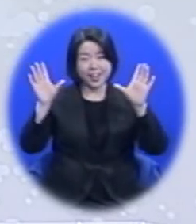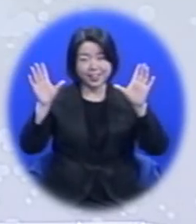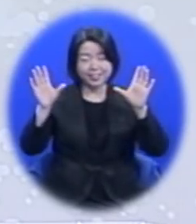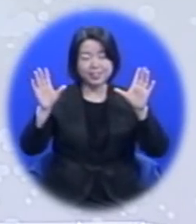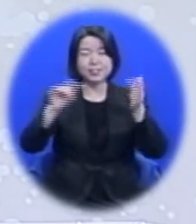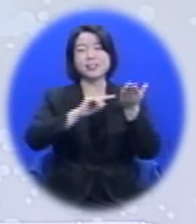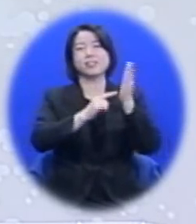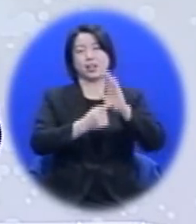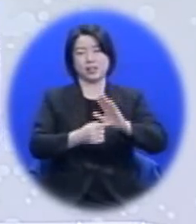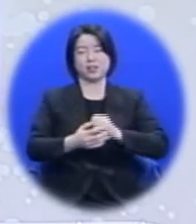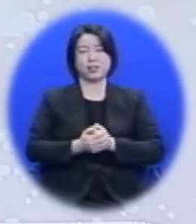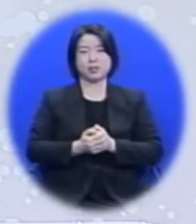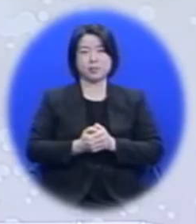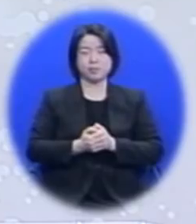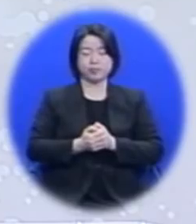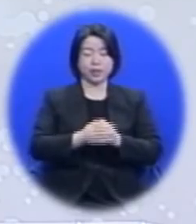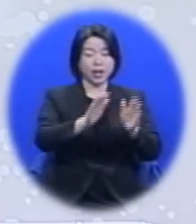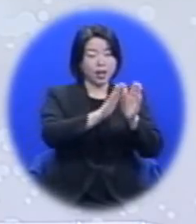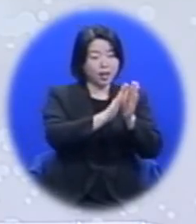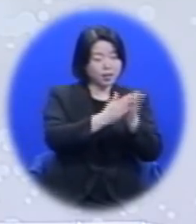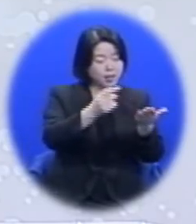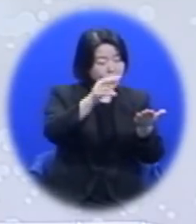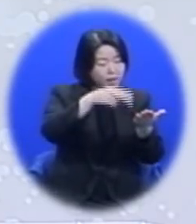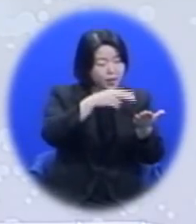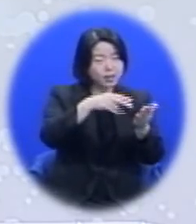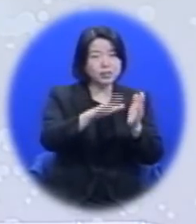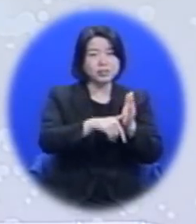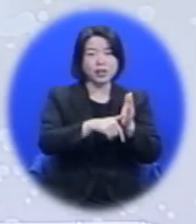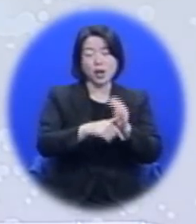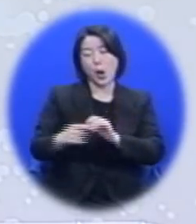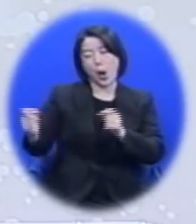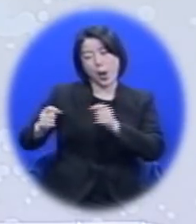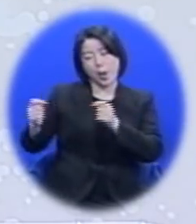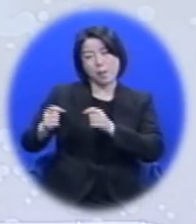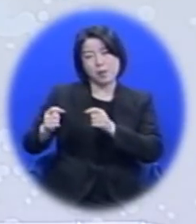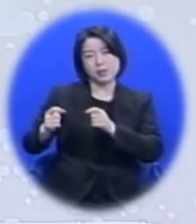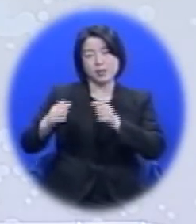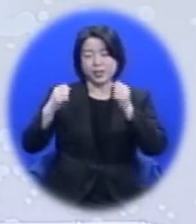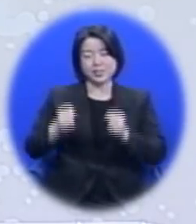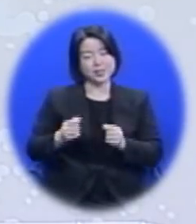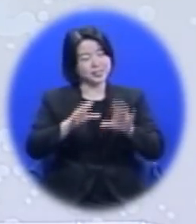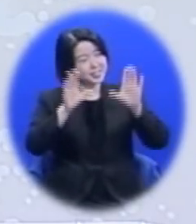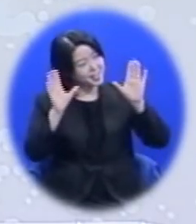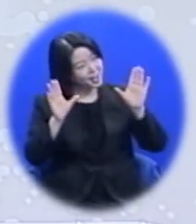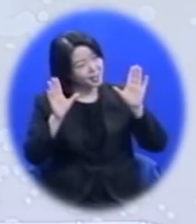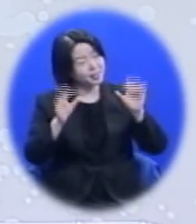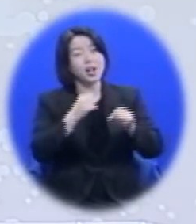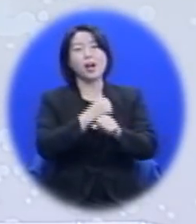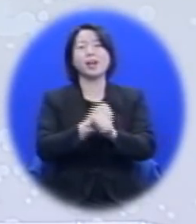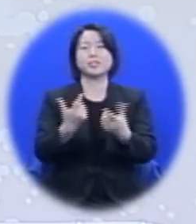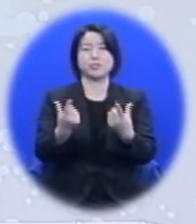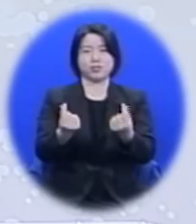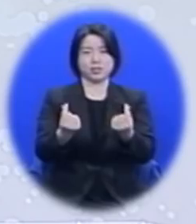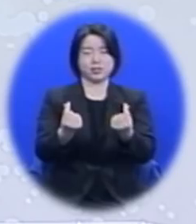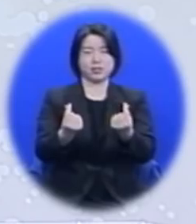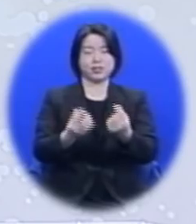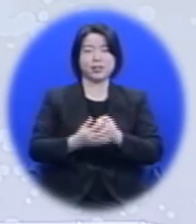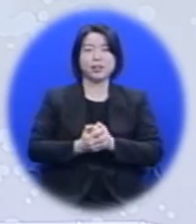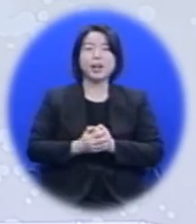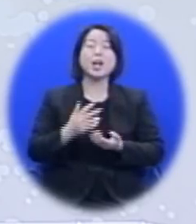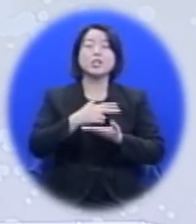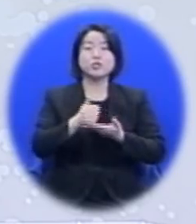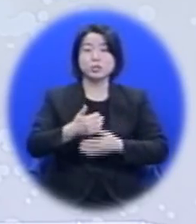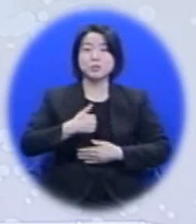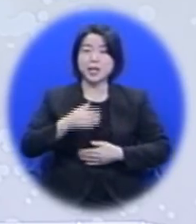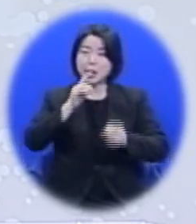것 같아요. 서재에서 책을 이렇게 보고 있는데 마치 옆에서 저에게 짠 하시고 나타나시는 것 같아요. 주님이